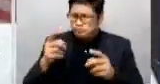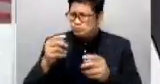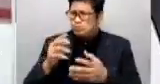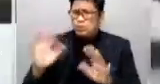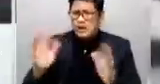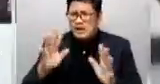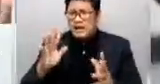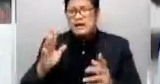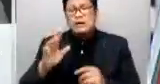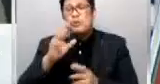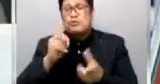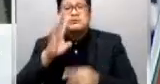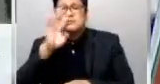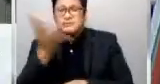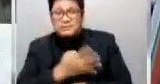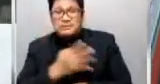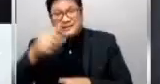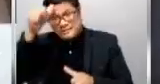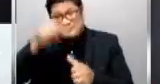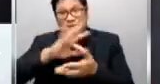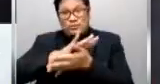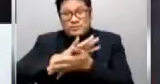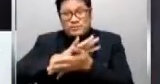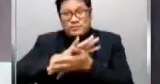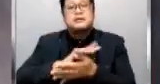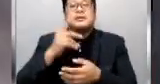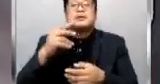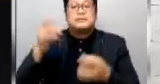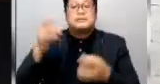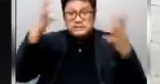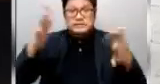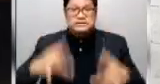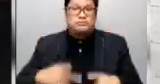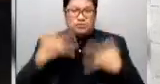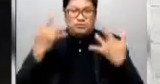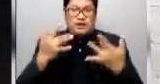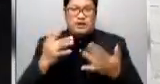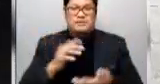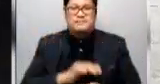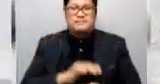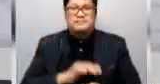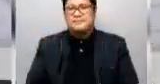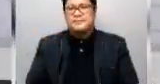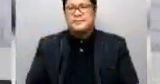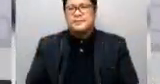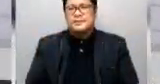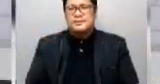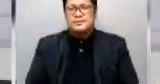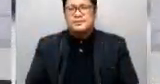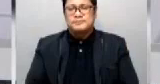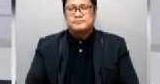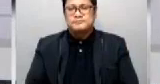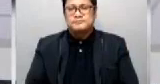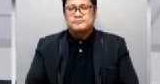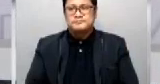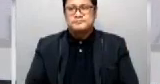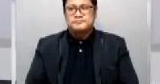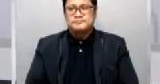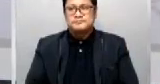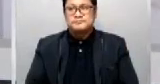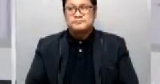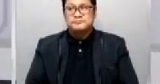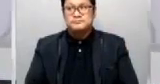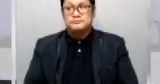rin sa buhay at kaligtasan ng lahat. Ivan Mayrina, Nakatutok, 24 Oras. Sa kabila ng tumataas